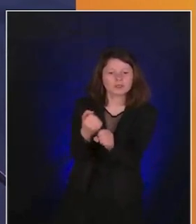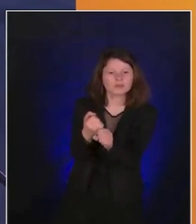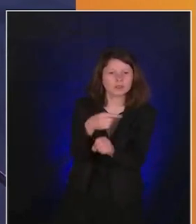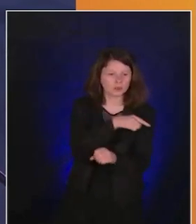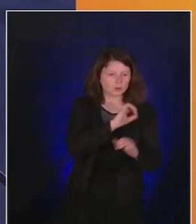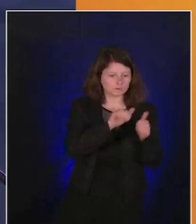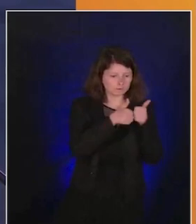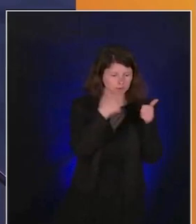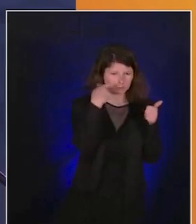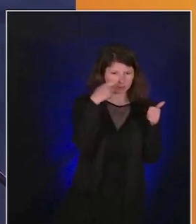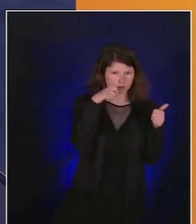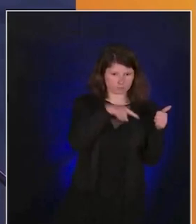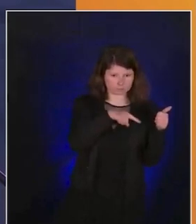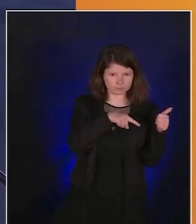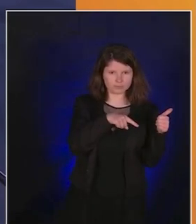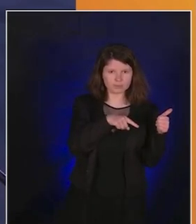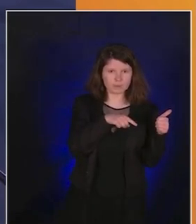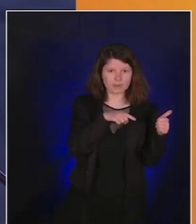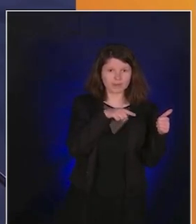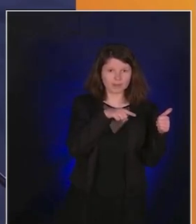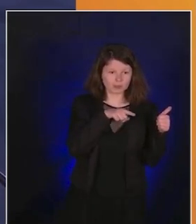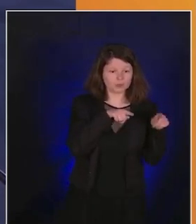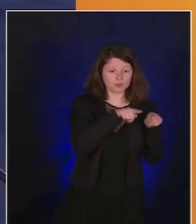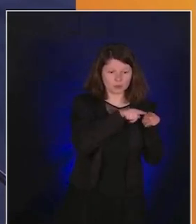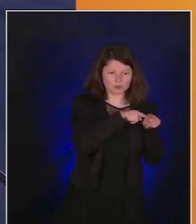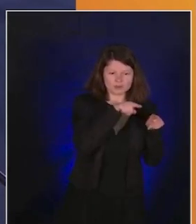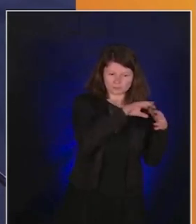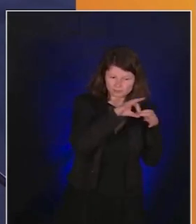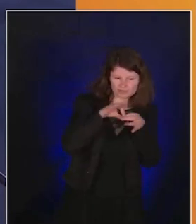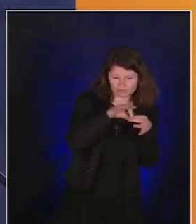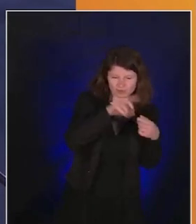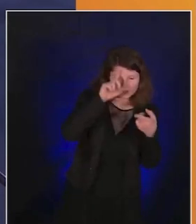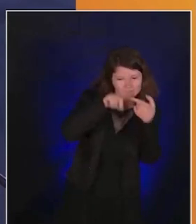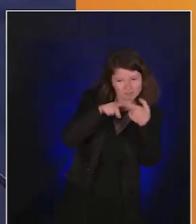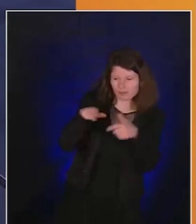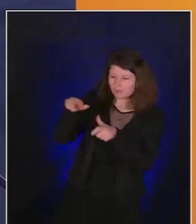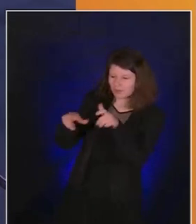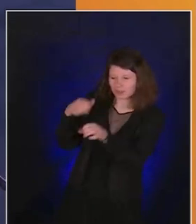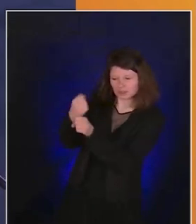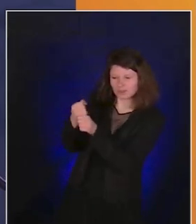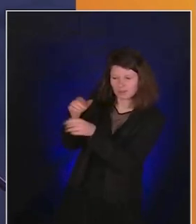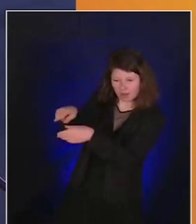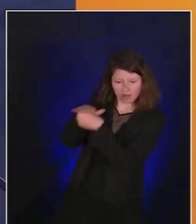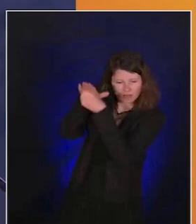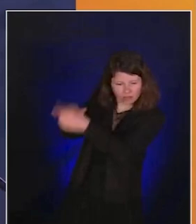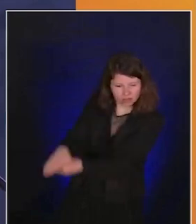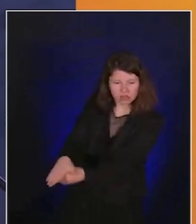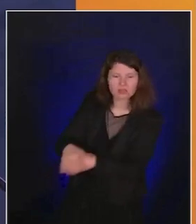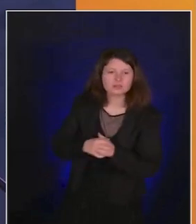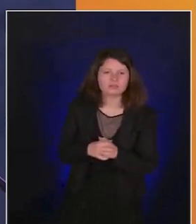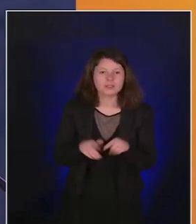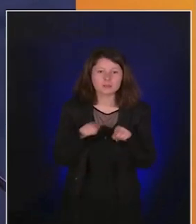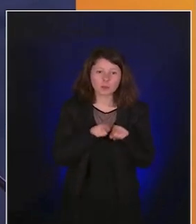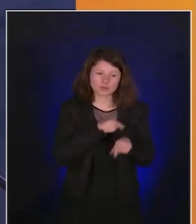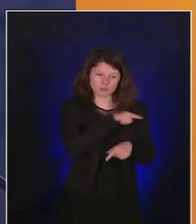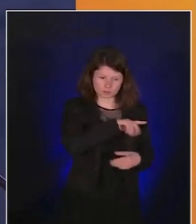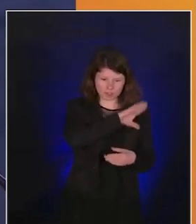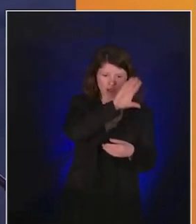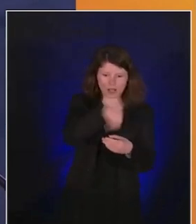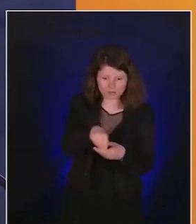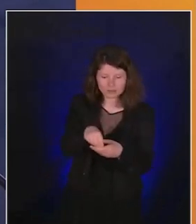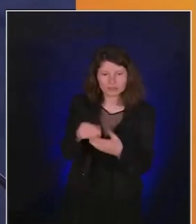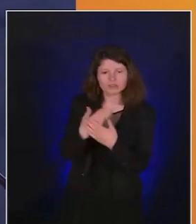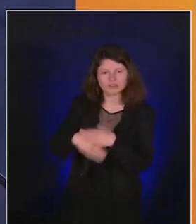et coordinateur de répression des travailleurs, mais a été personnellement impliqué dans le tabassage des militants ouvriers en